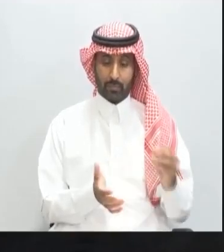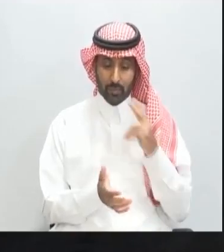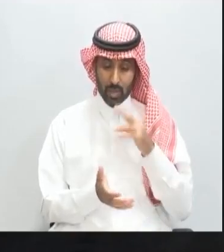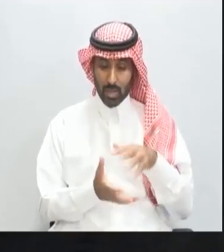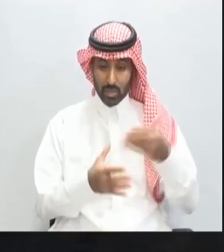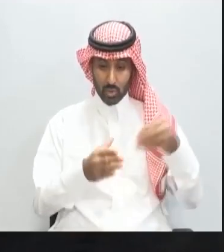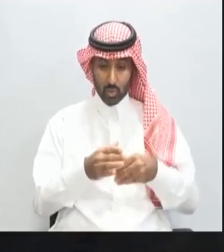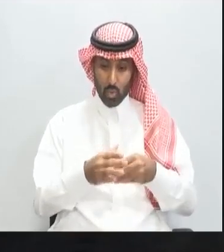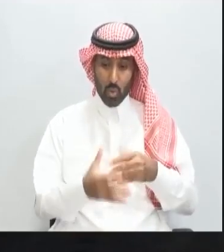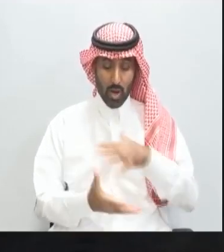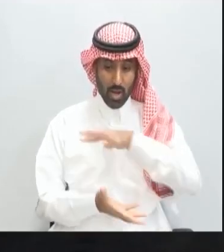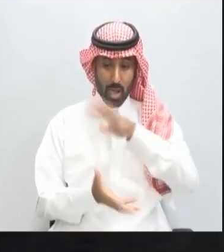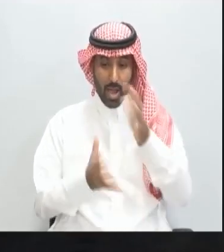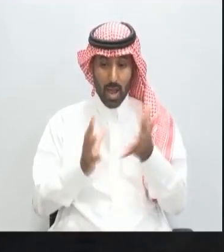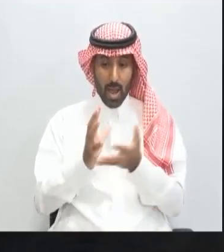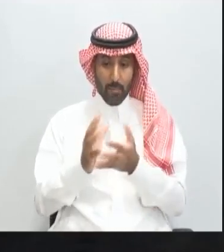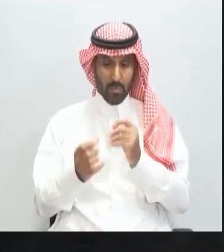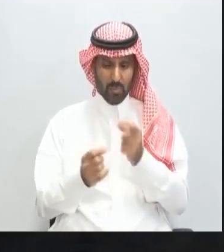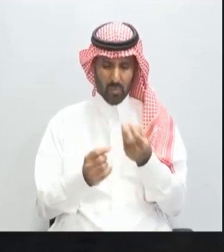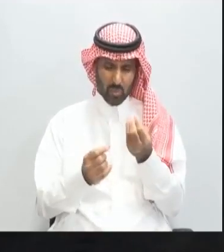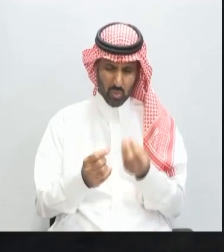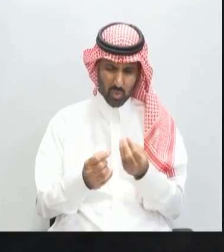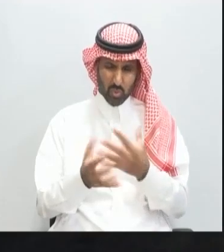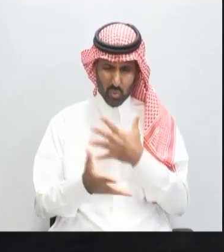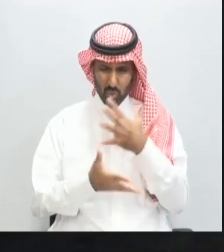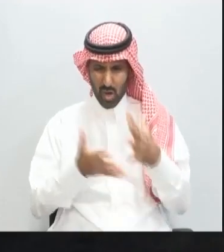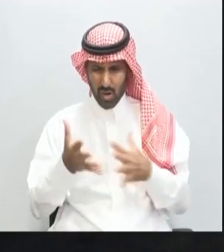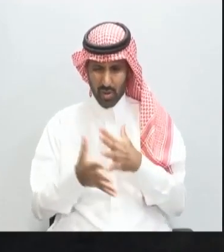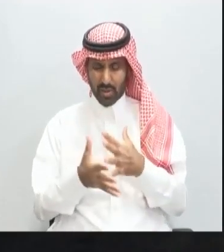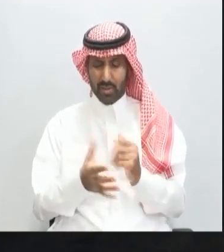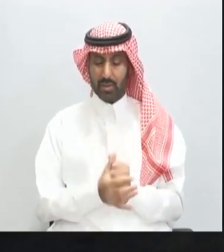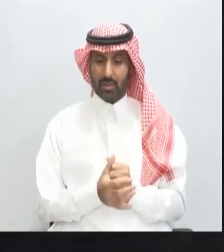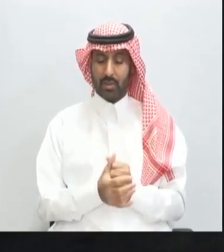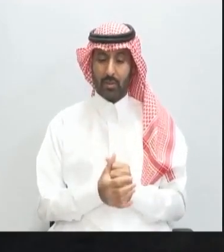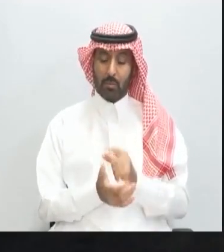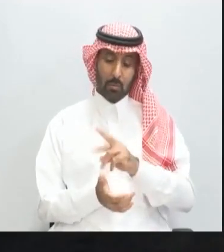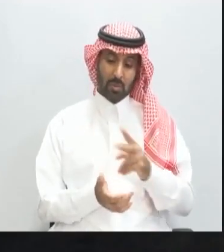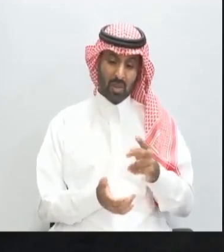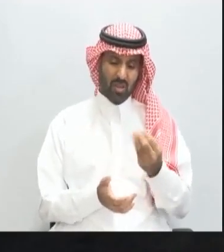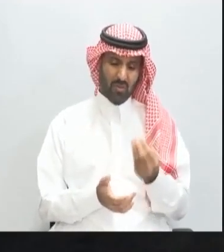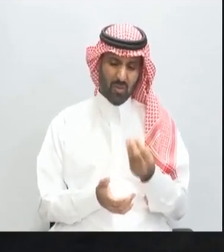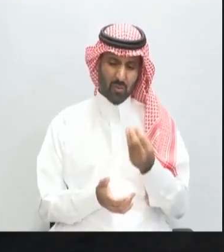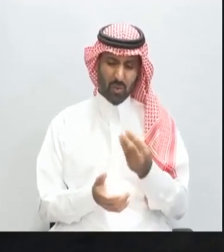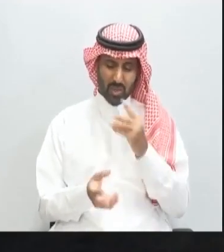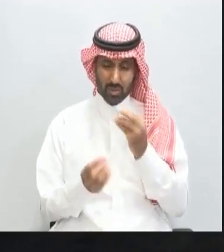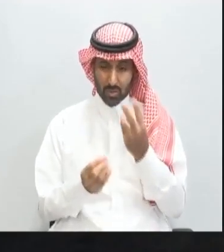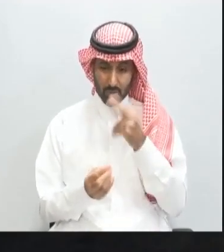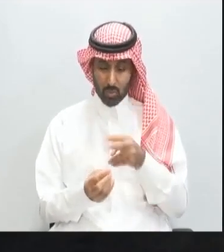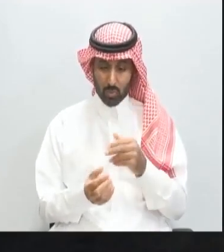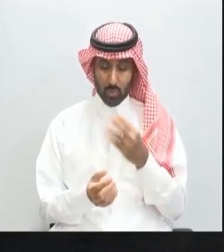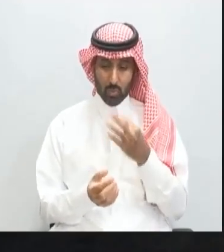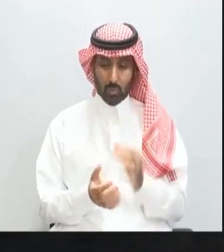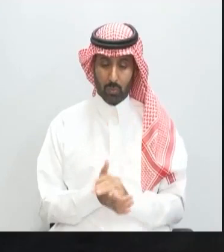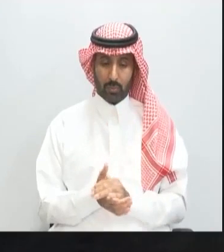العمليات الباطنيه ليست عمليات سريعه او سريعه الحدوث تؤدي او تغير من شكل الارض بل هي عمليات